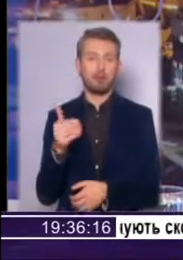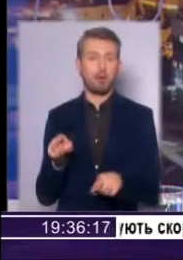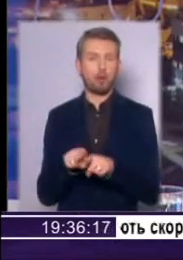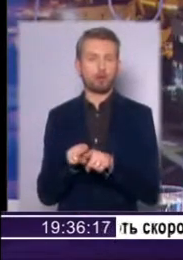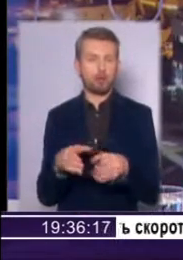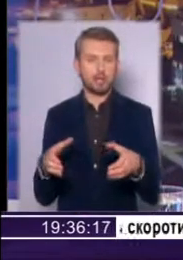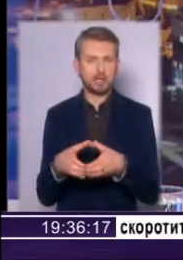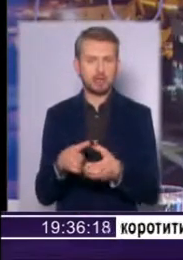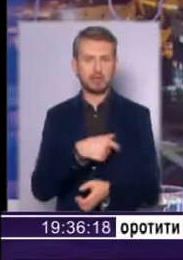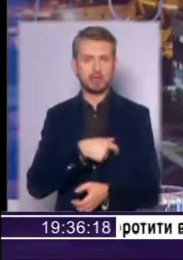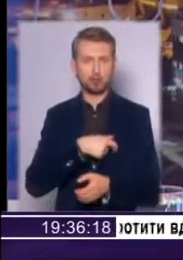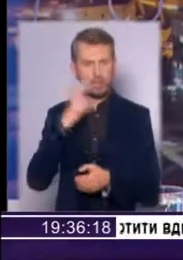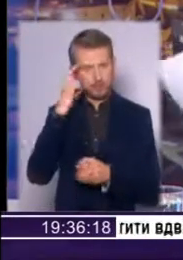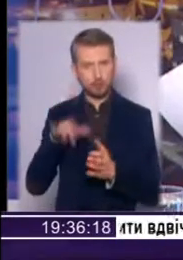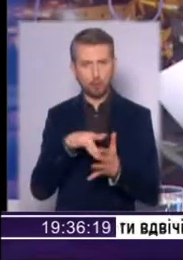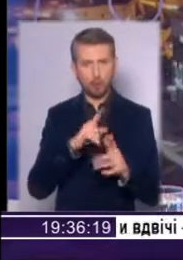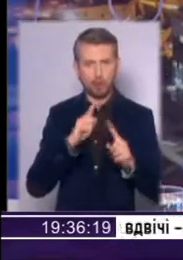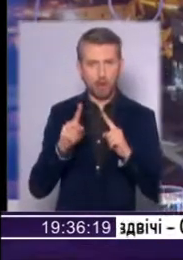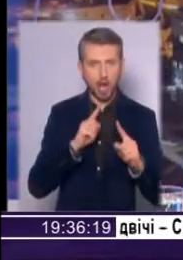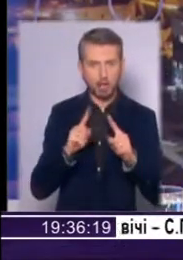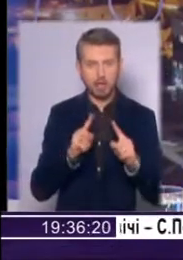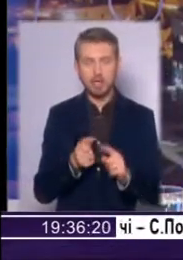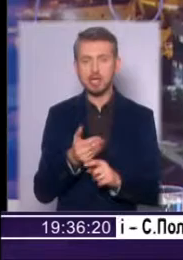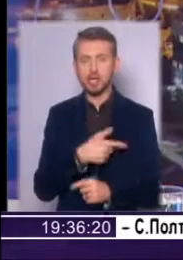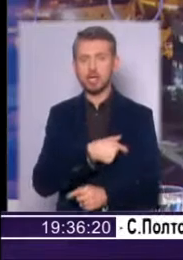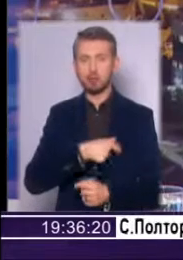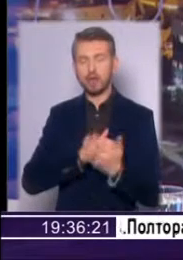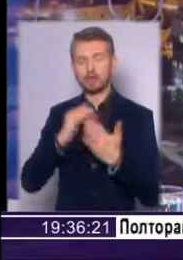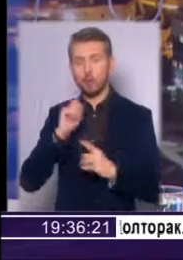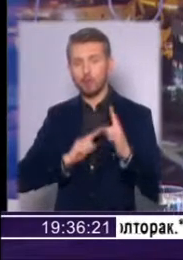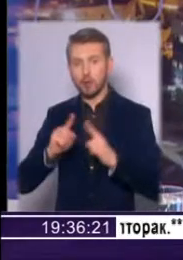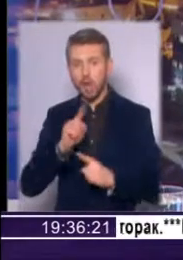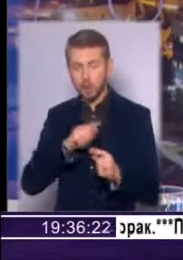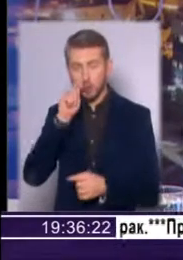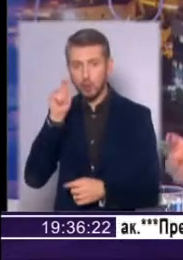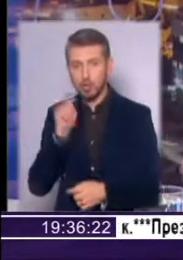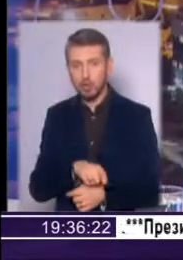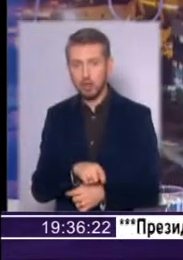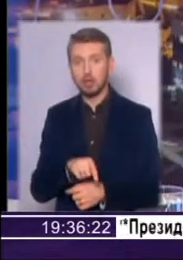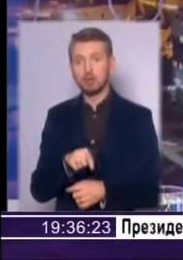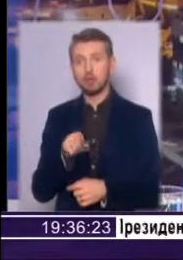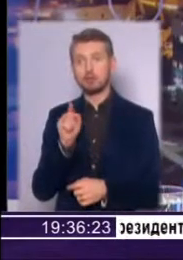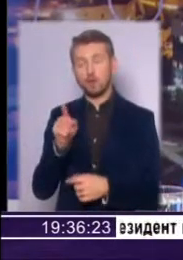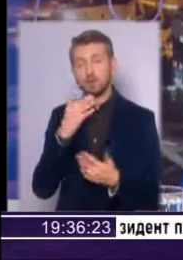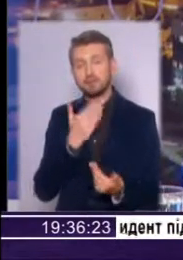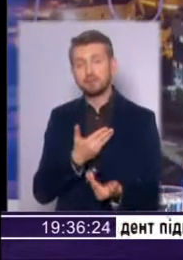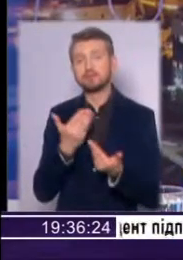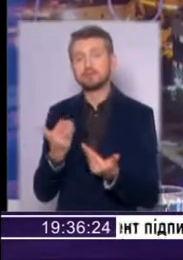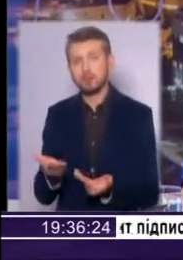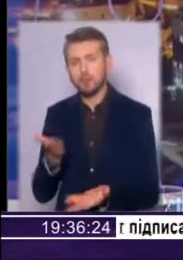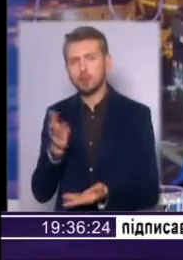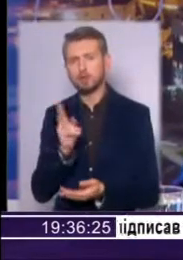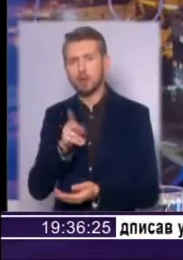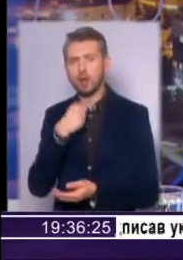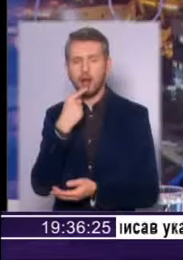зокрема, депутата Київської міської ради, кілька депутатів з Верховної ради України, вони до них звернулися. Можливо, хтось скаже,